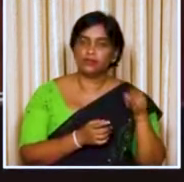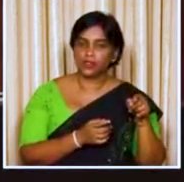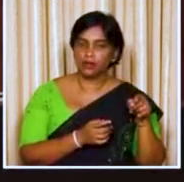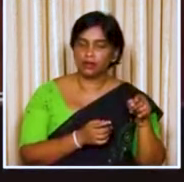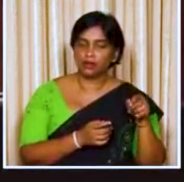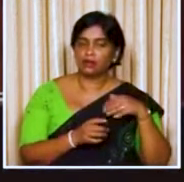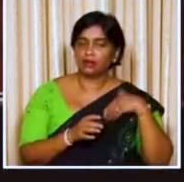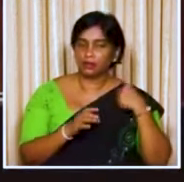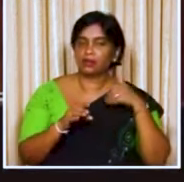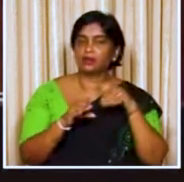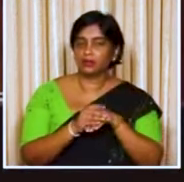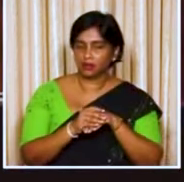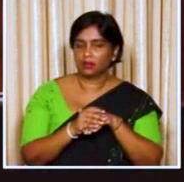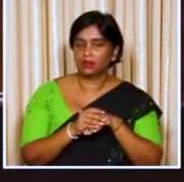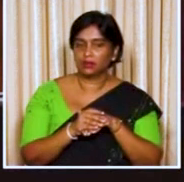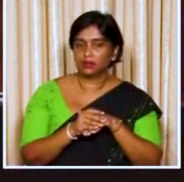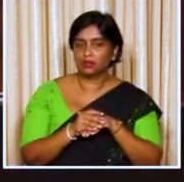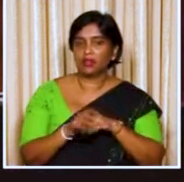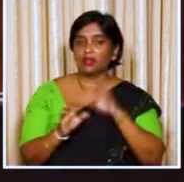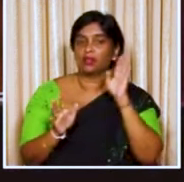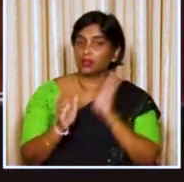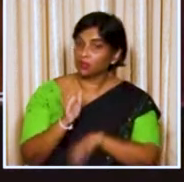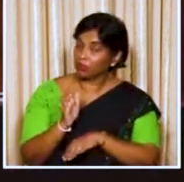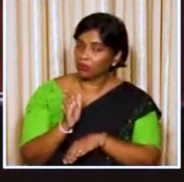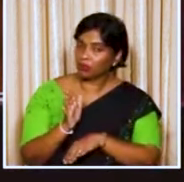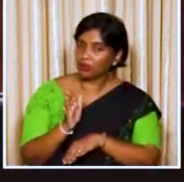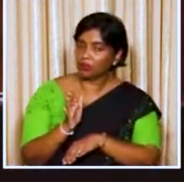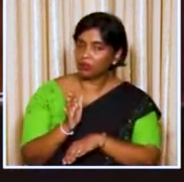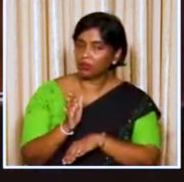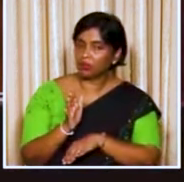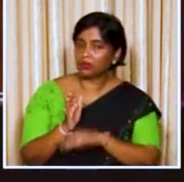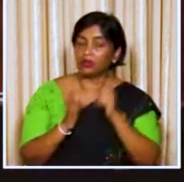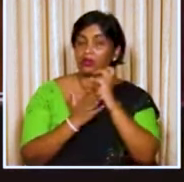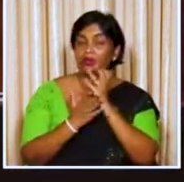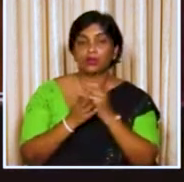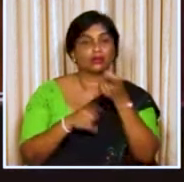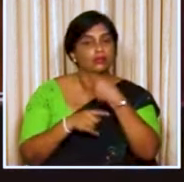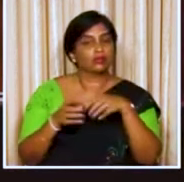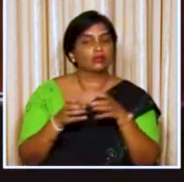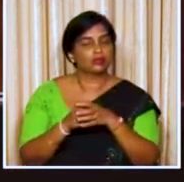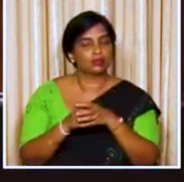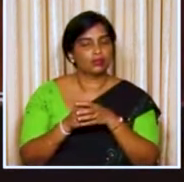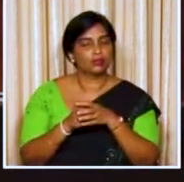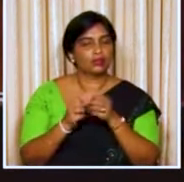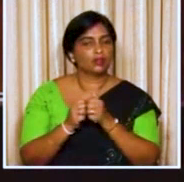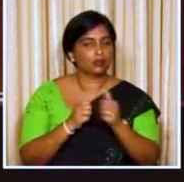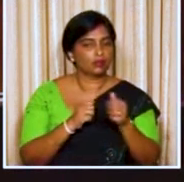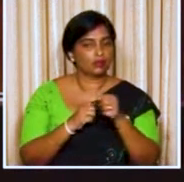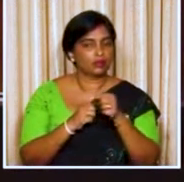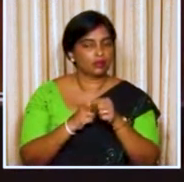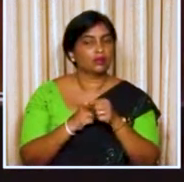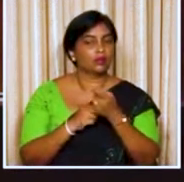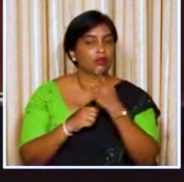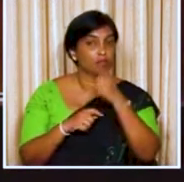තිබිච්ච ප්‍රධානත්වයෙන් තිබිච්චක ඔබතුමා කියන විදිහට ප්‍රතික්ෂේප වෙලා තියෙනවනේ. ඔව්. එතකොට ප්‍රස්තාදායක සභාවේ කටයුතු කරපු විදිය